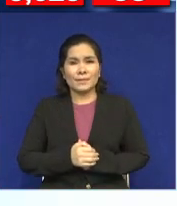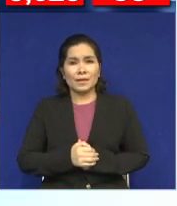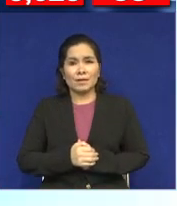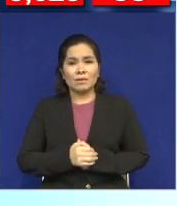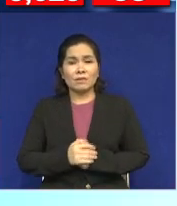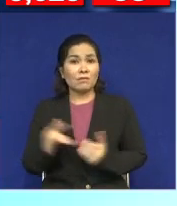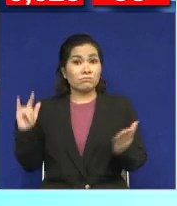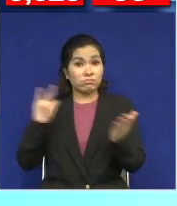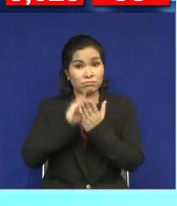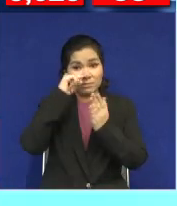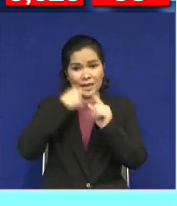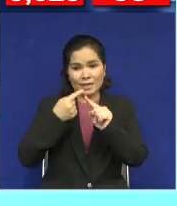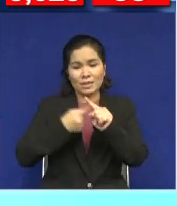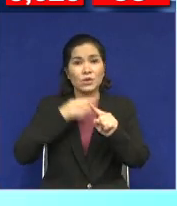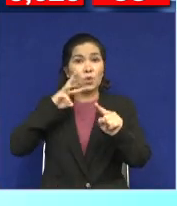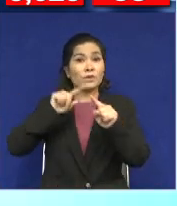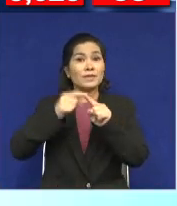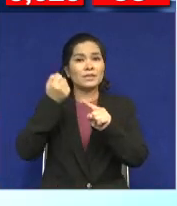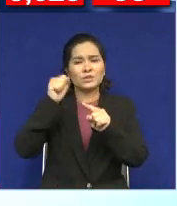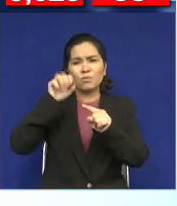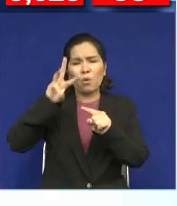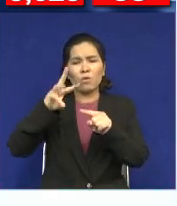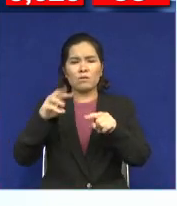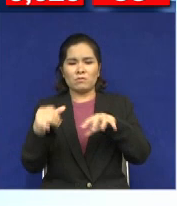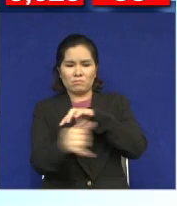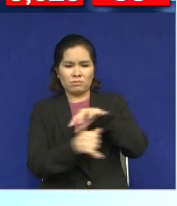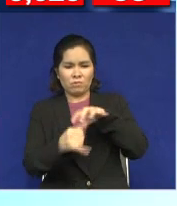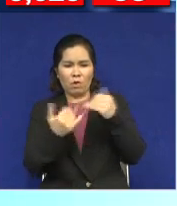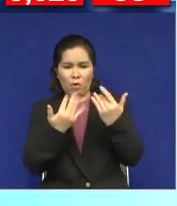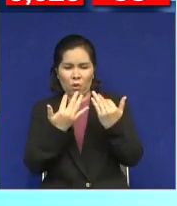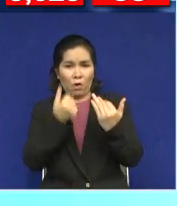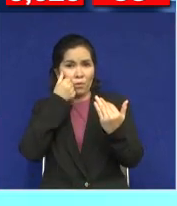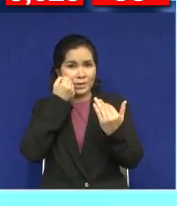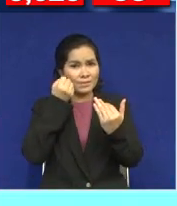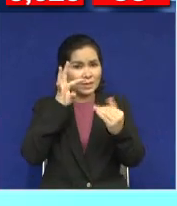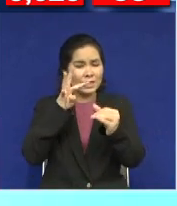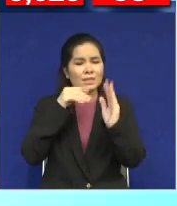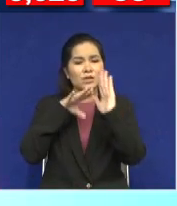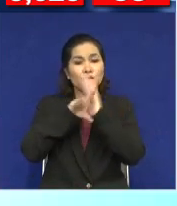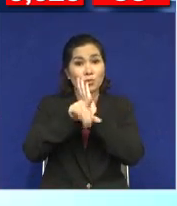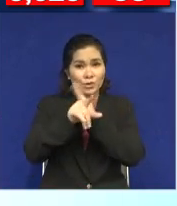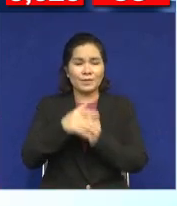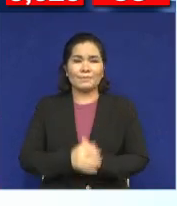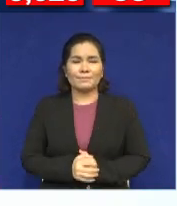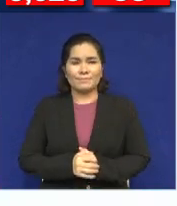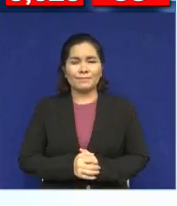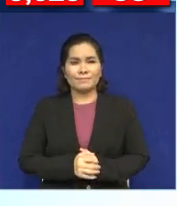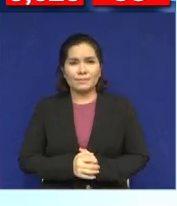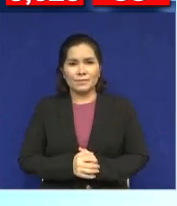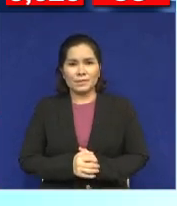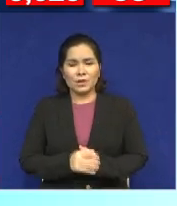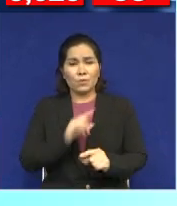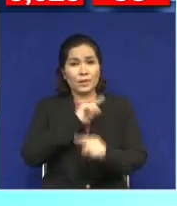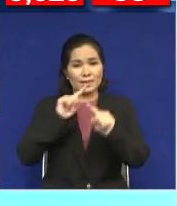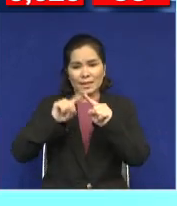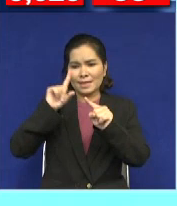ที่16มิถุนายนและเข้าพักในสถานที่เฝ้าระวังที่รัฐจัดให้ในจังหวัดชลบุรีนะคะตรวจหาเชื้อในวันที่